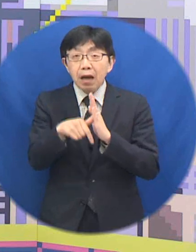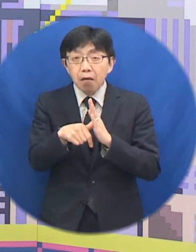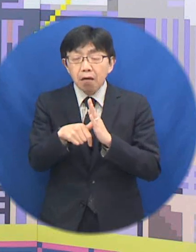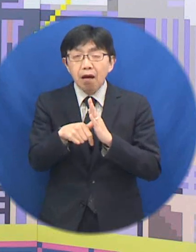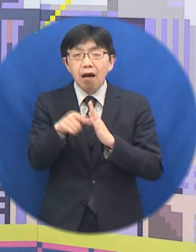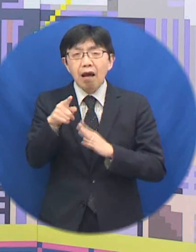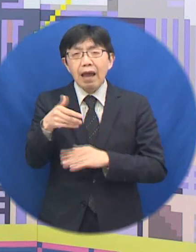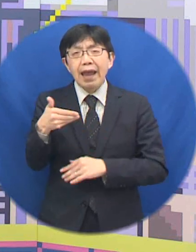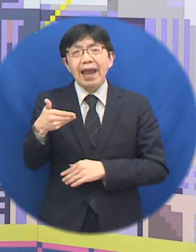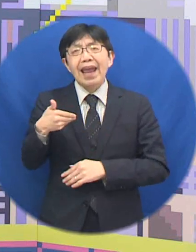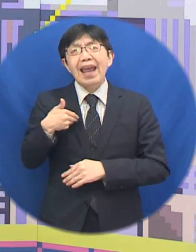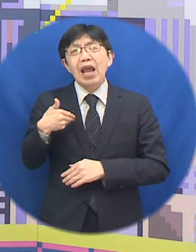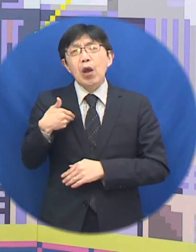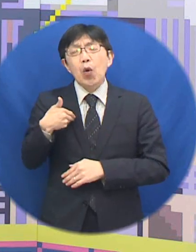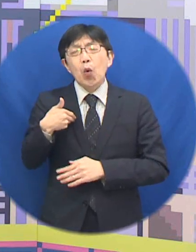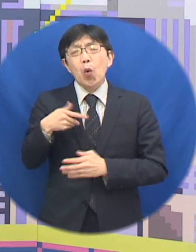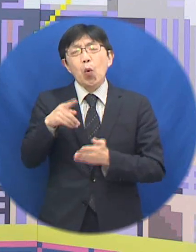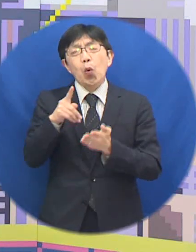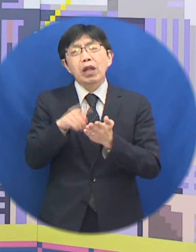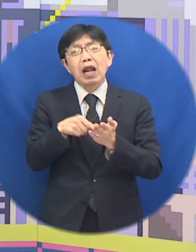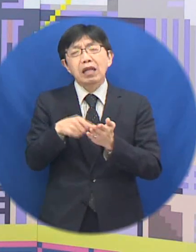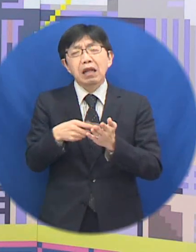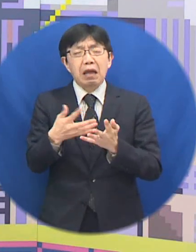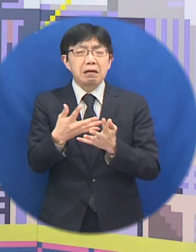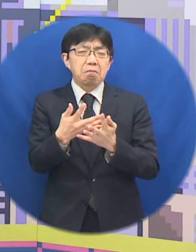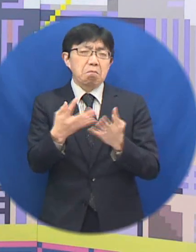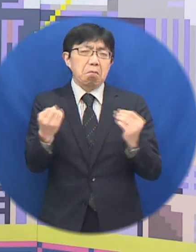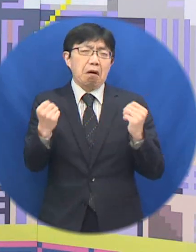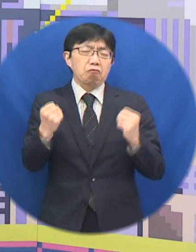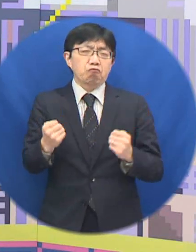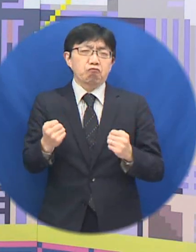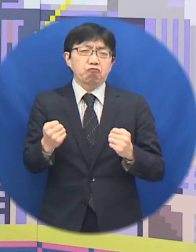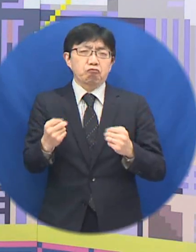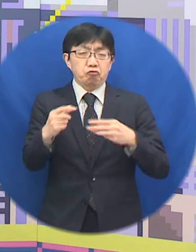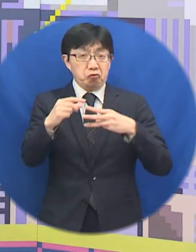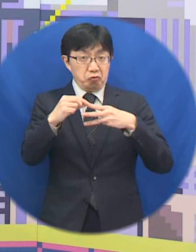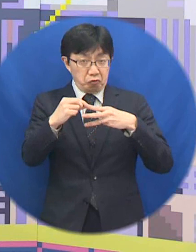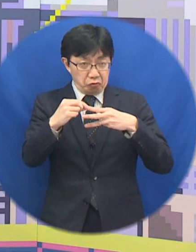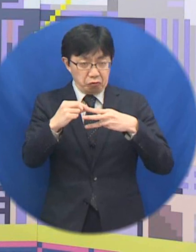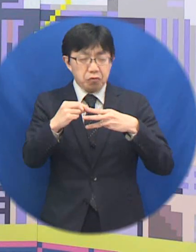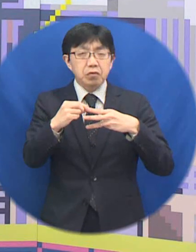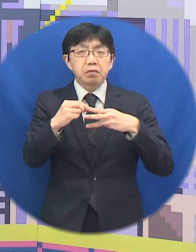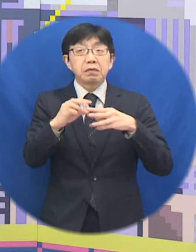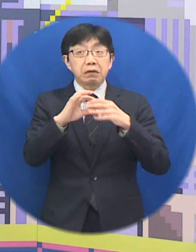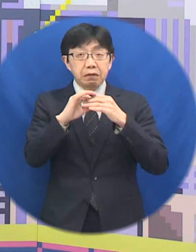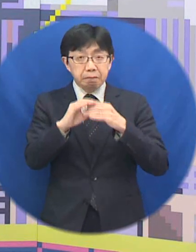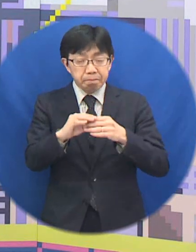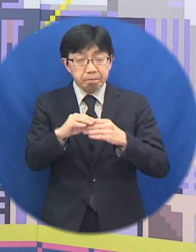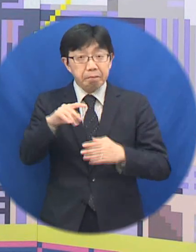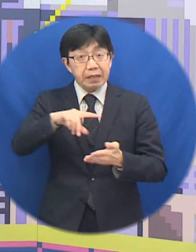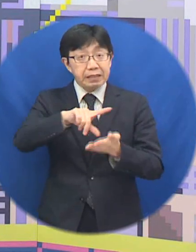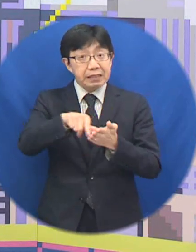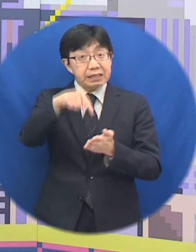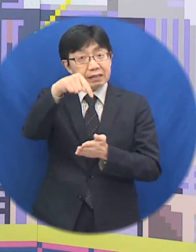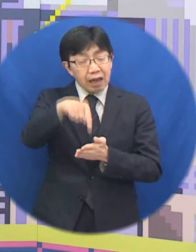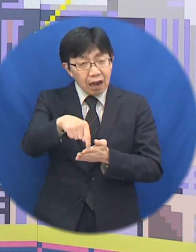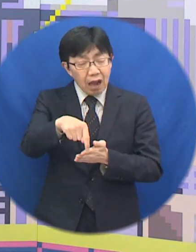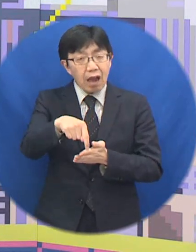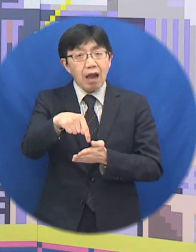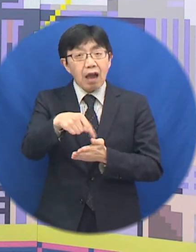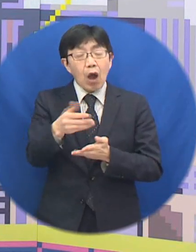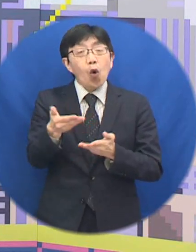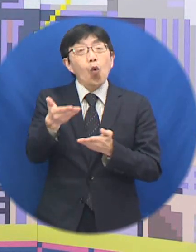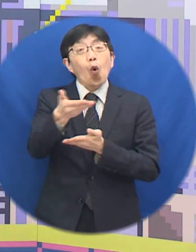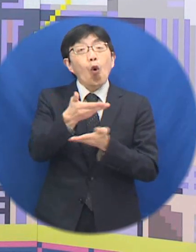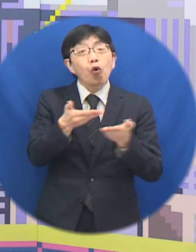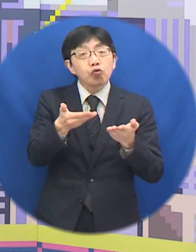栄養状態が悪くなる低栄養というのも課題になっておりますので、 はい、 はい、合わせて地域での交流も目的とした